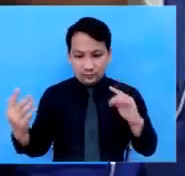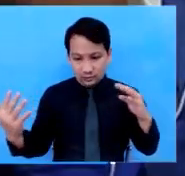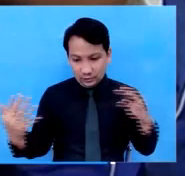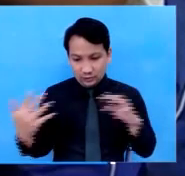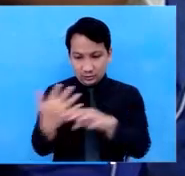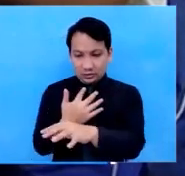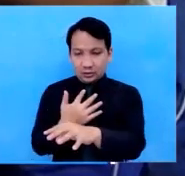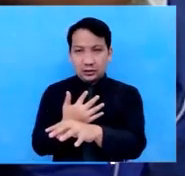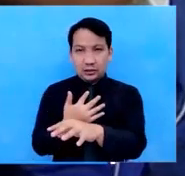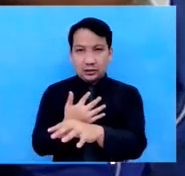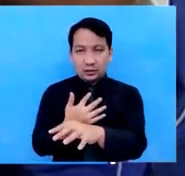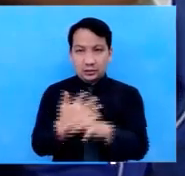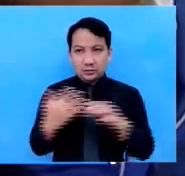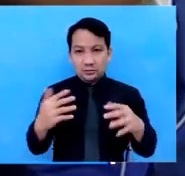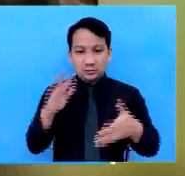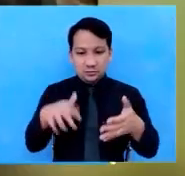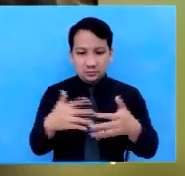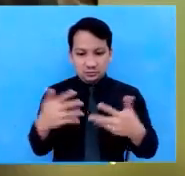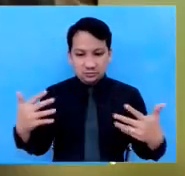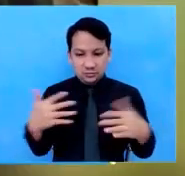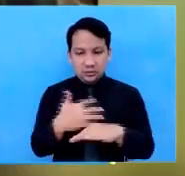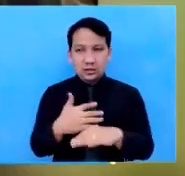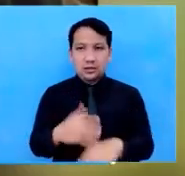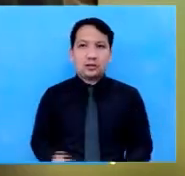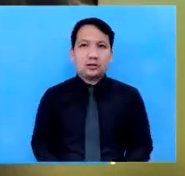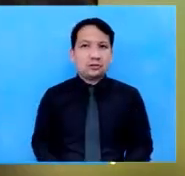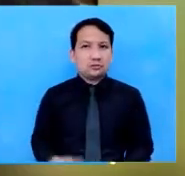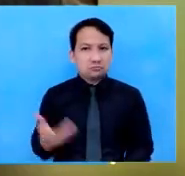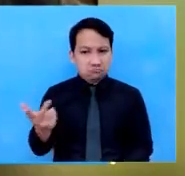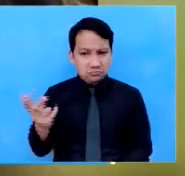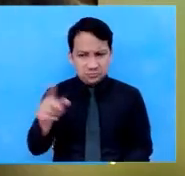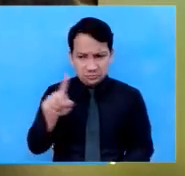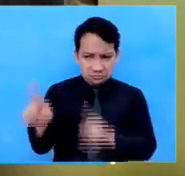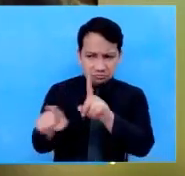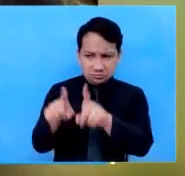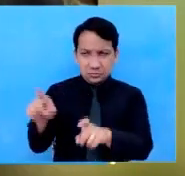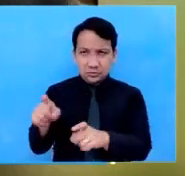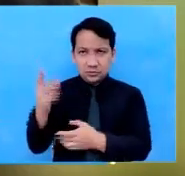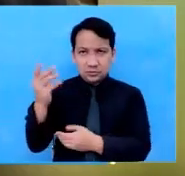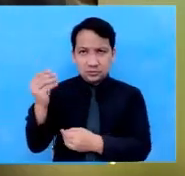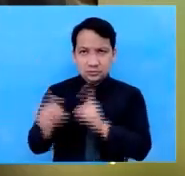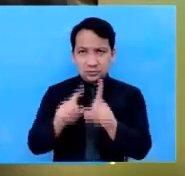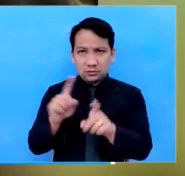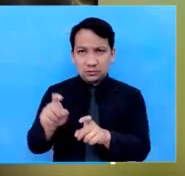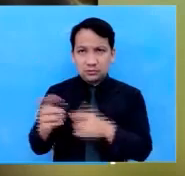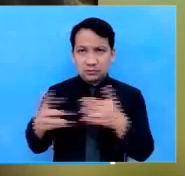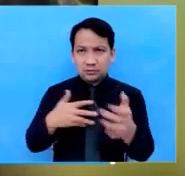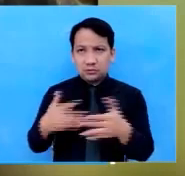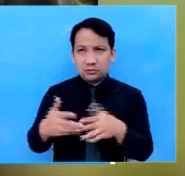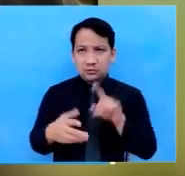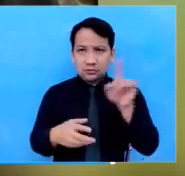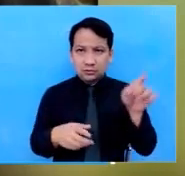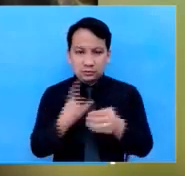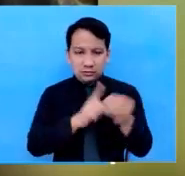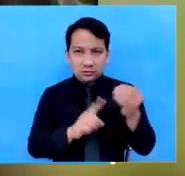sa second shift. Gretchen? Sa pagkakausap mo sa mga guru dyan, ano ang sinabi nila dun